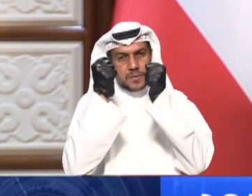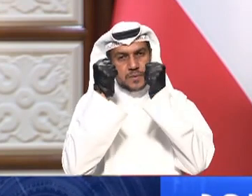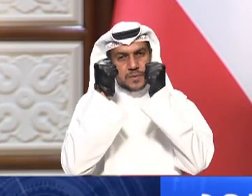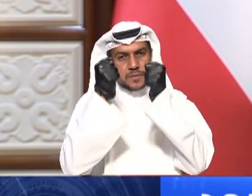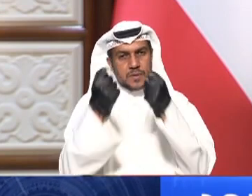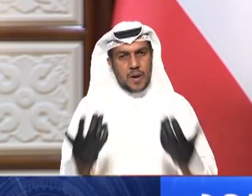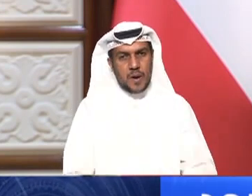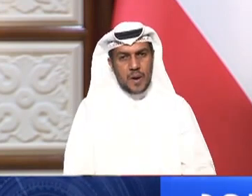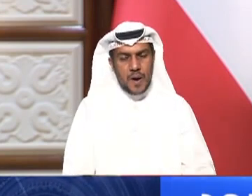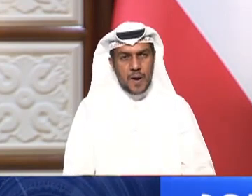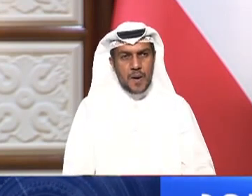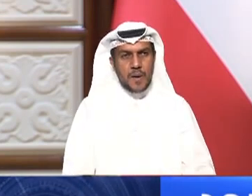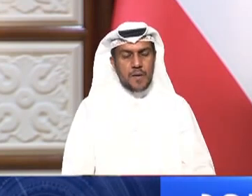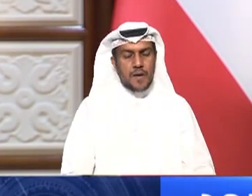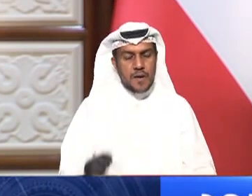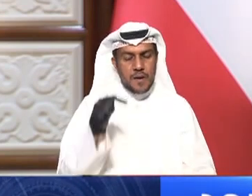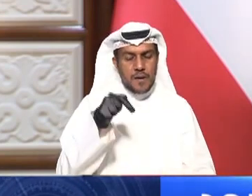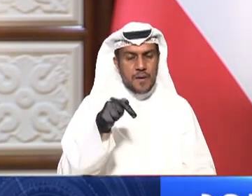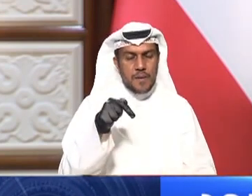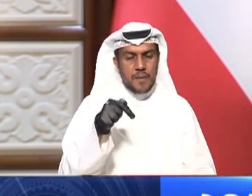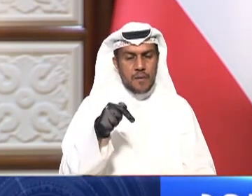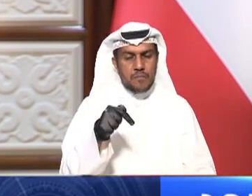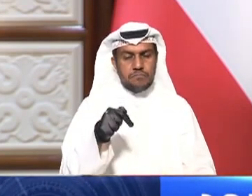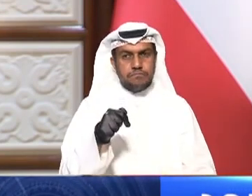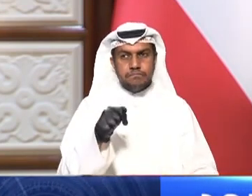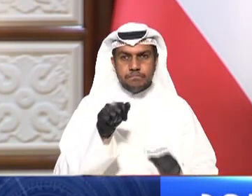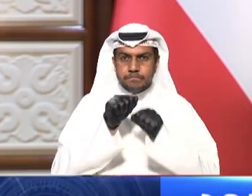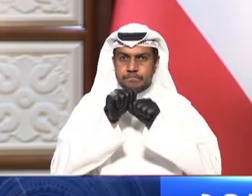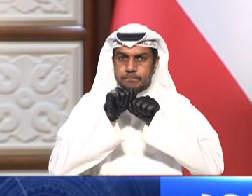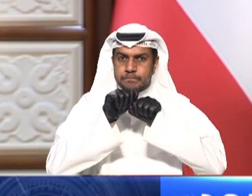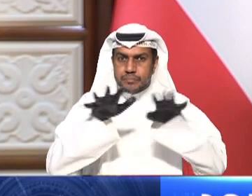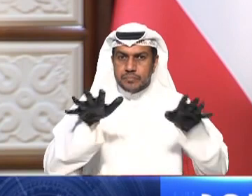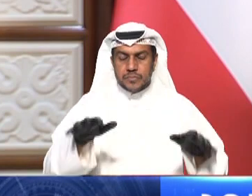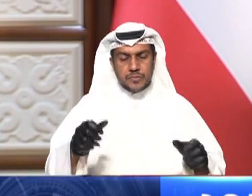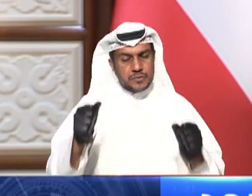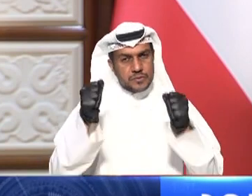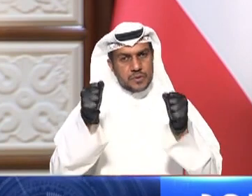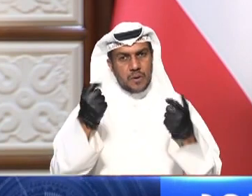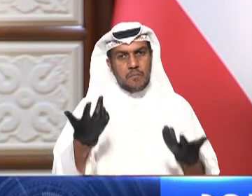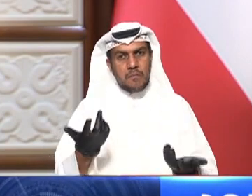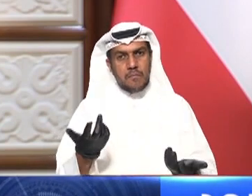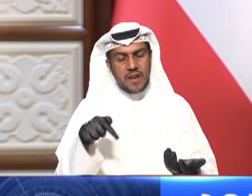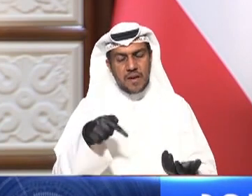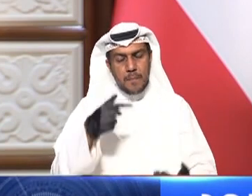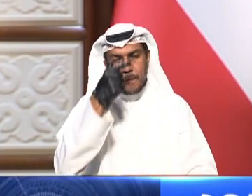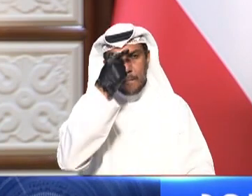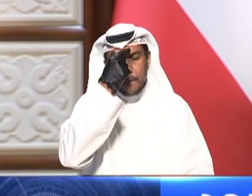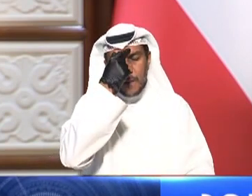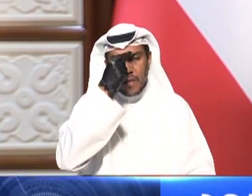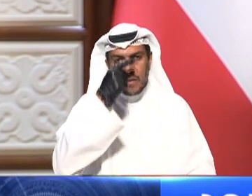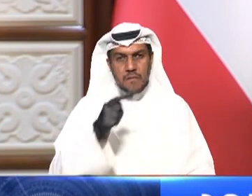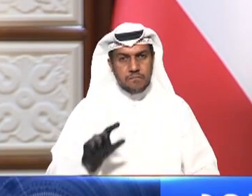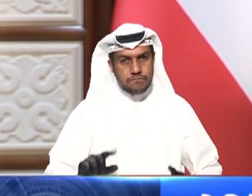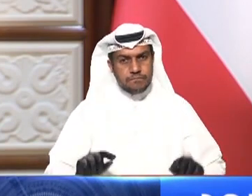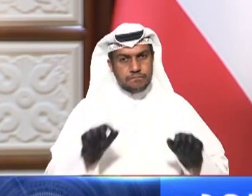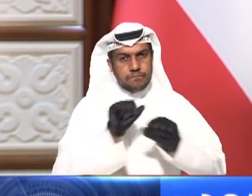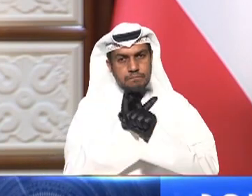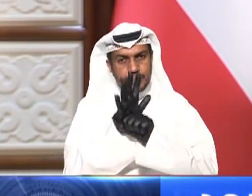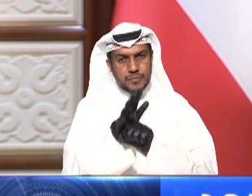تداعياتها وإفرازاتها وأثرها امتد إلى كل القطاعات، لكن لله الفضل